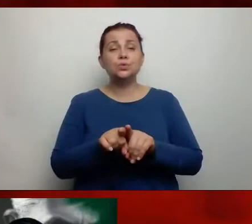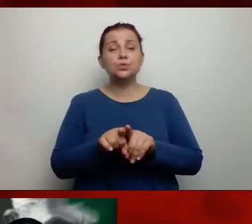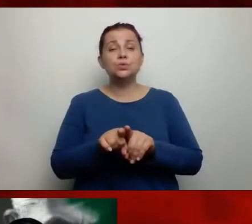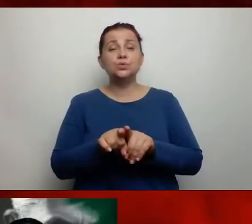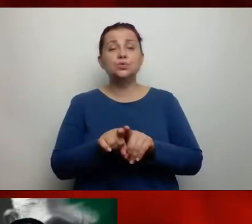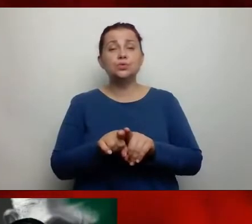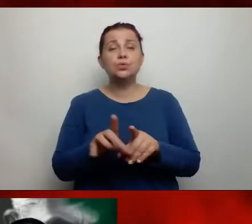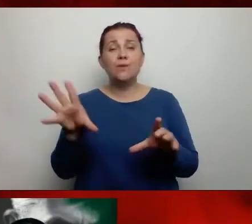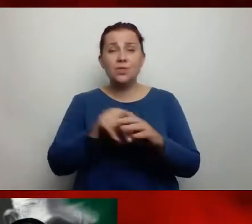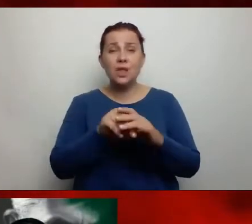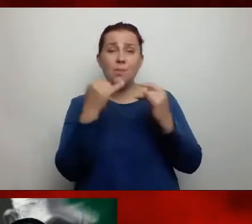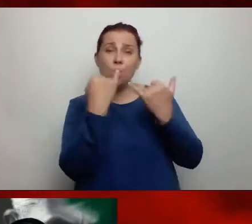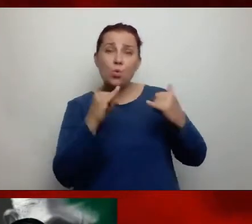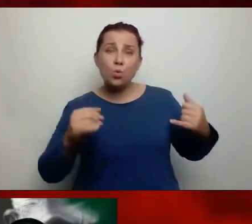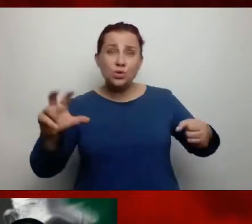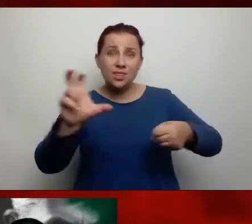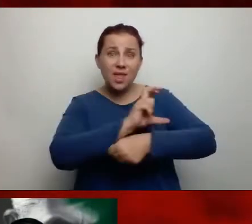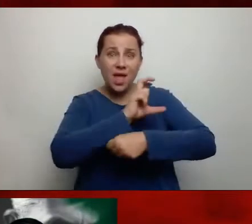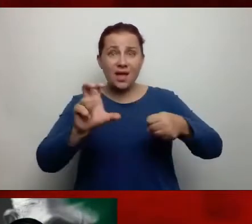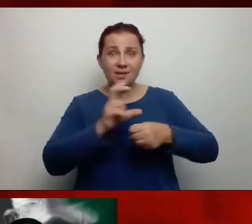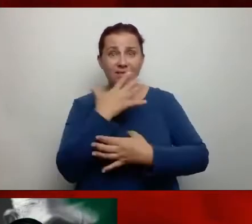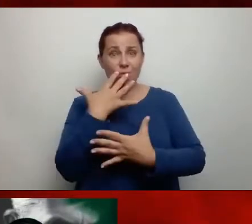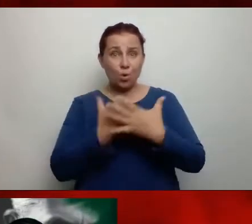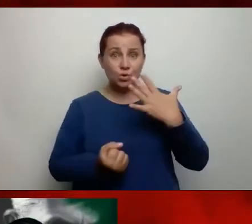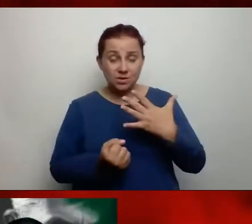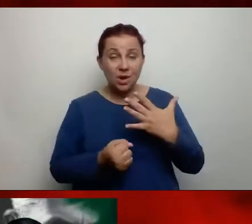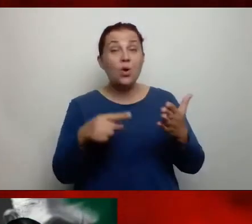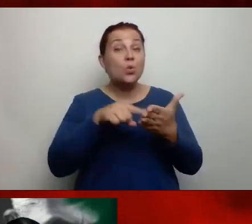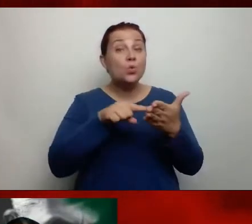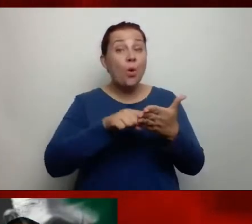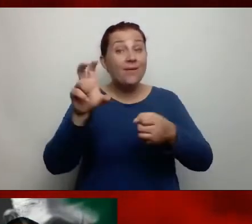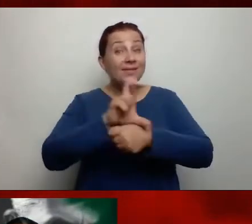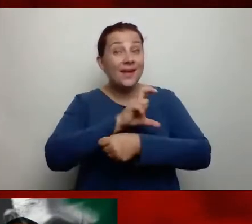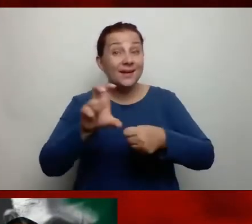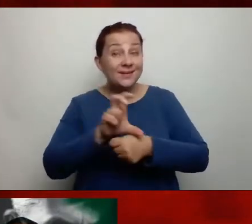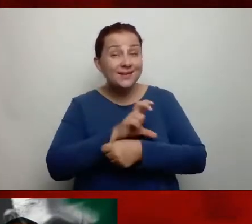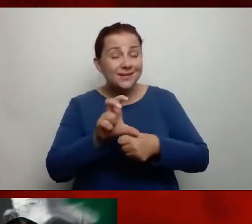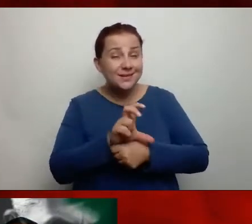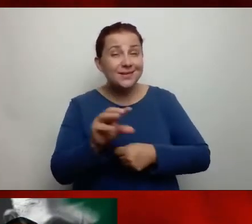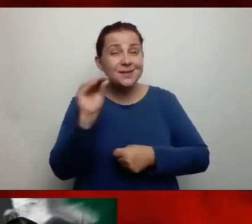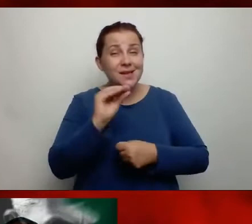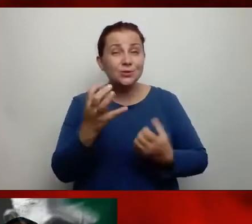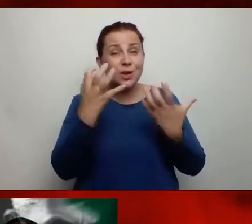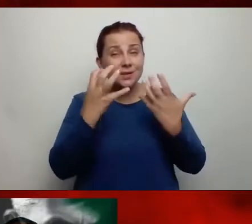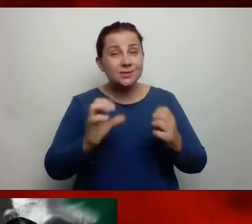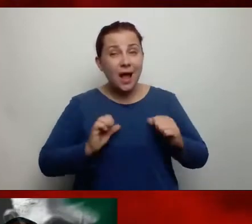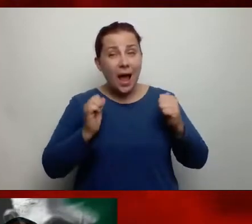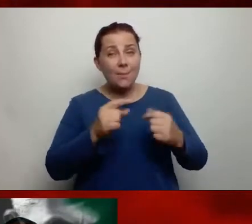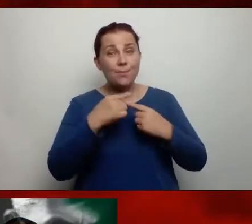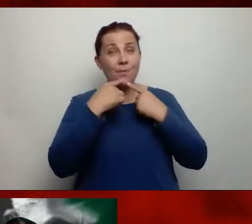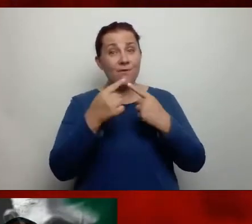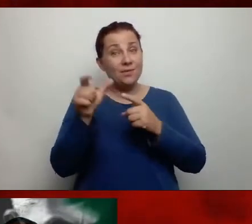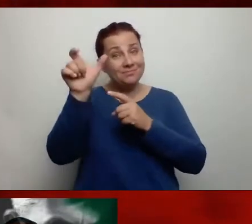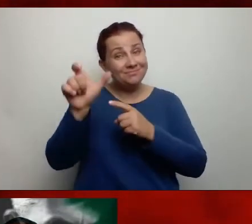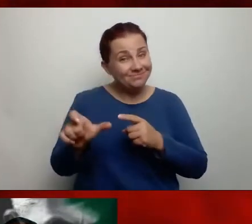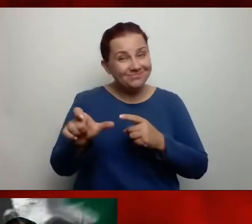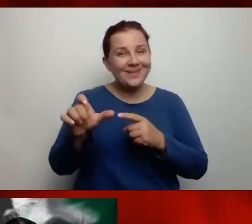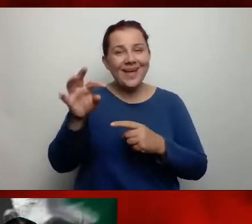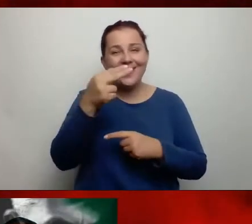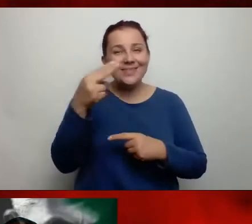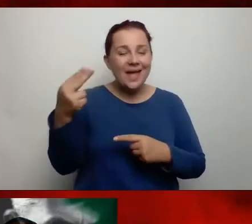pomocy różnych technik. I o tych technikach chcielibyśmy, żeby przybliżył nam ten temat pan Maciej